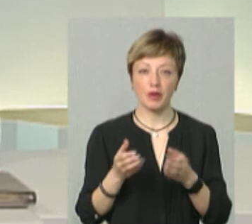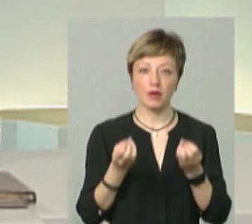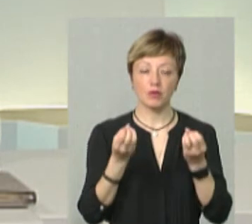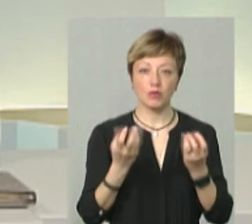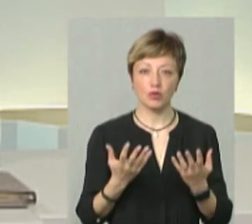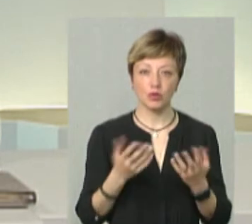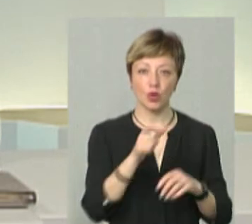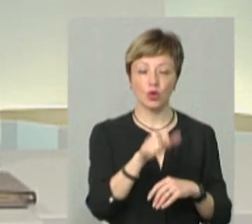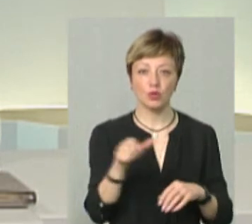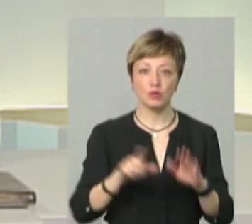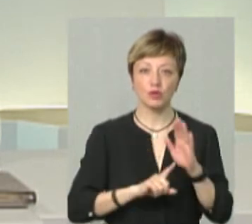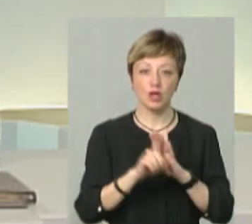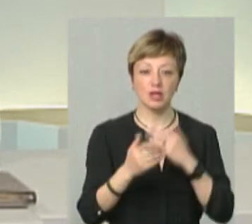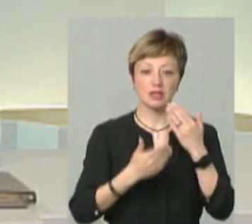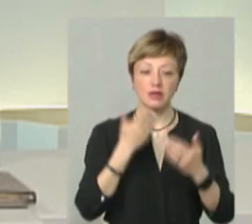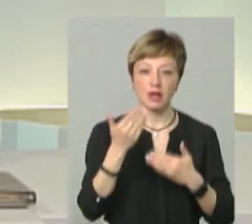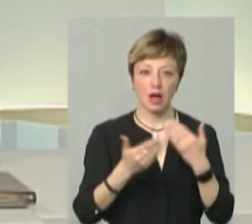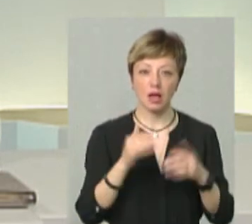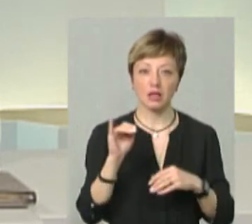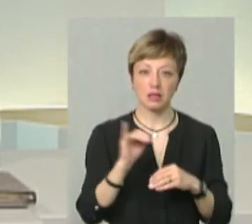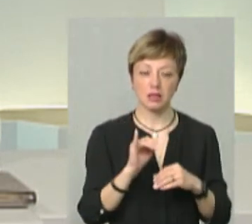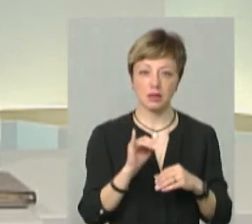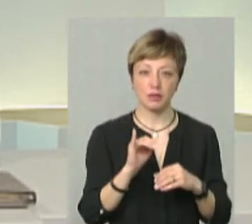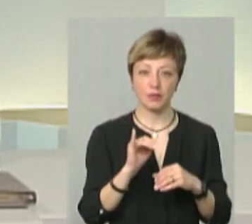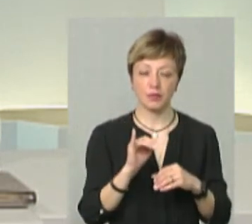Просто люди почали звертатися і